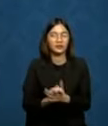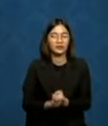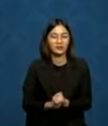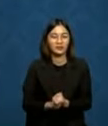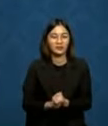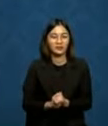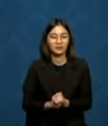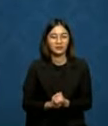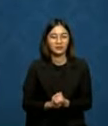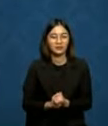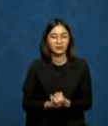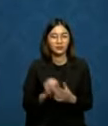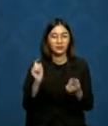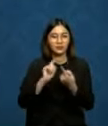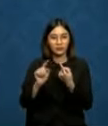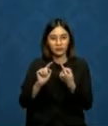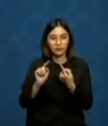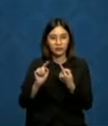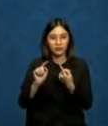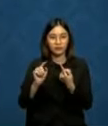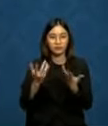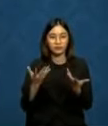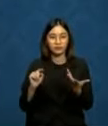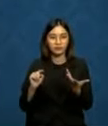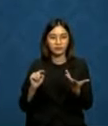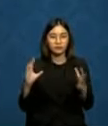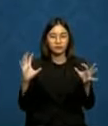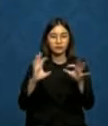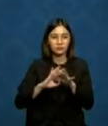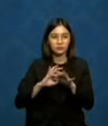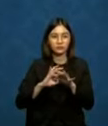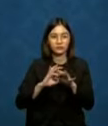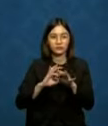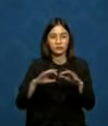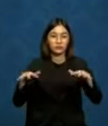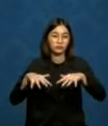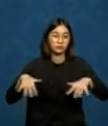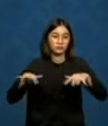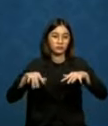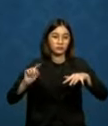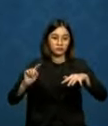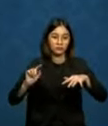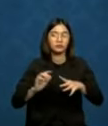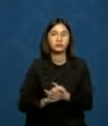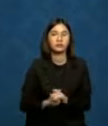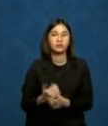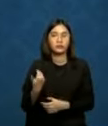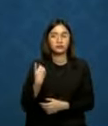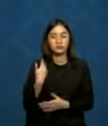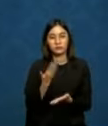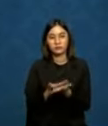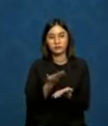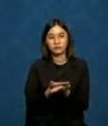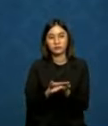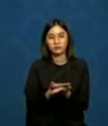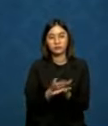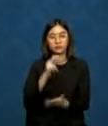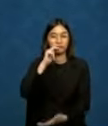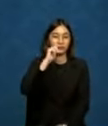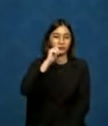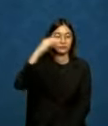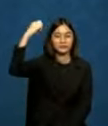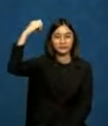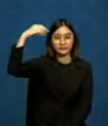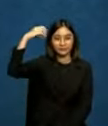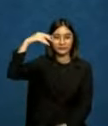เอ่อเป็นการดำเนินงานเกี่ยวกับเ่อโดยทั่วๆไปซึ่งก็จะมีค่าสาธารณูปโภค